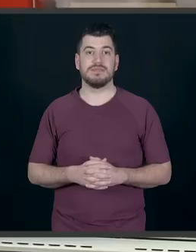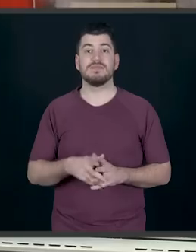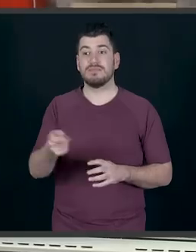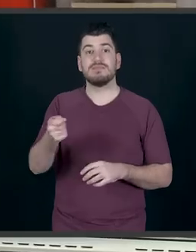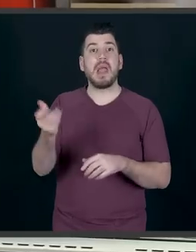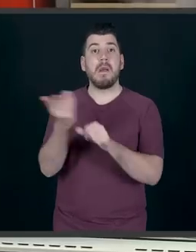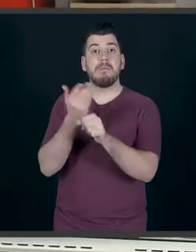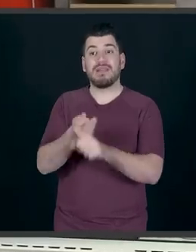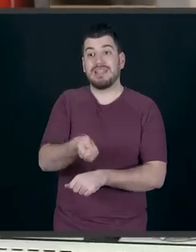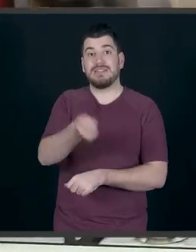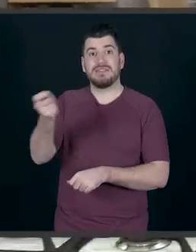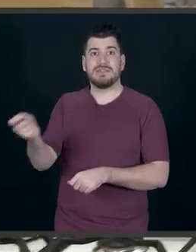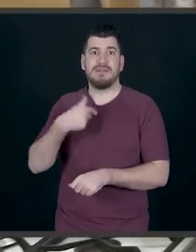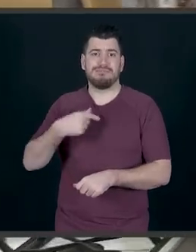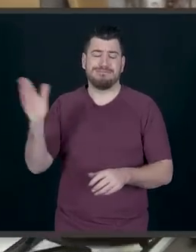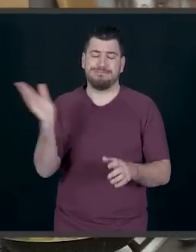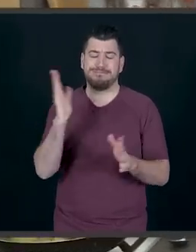Βγάζουμε τις πατάτες.